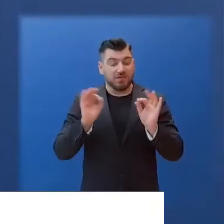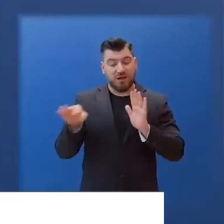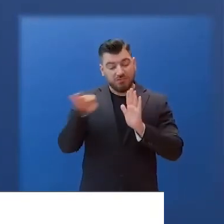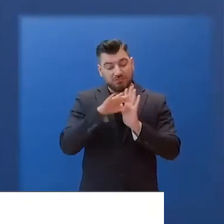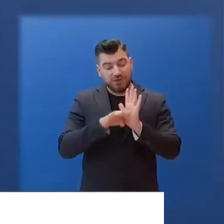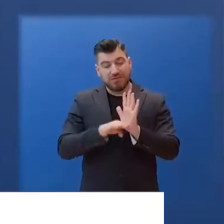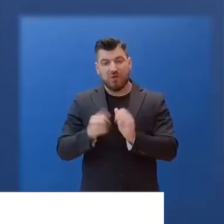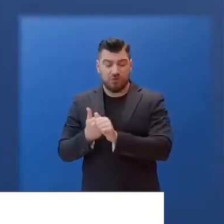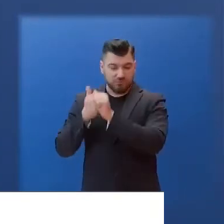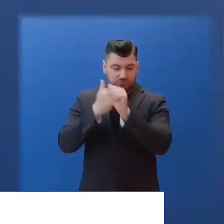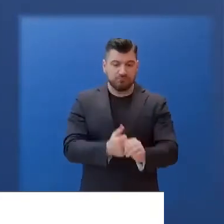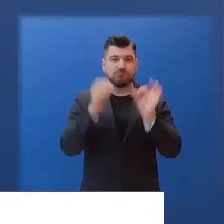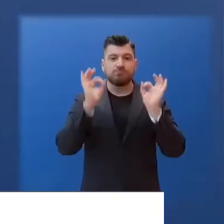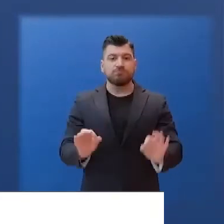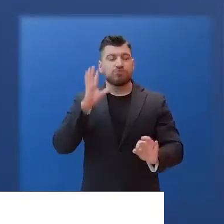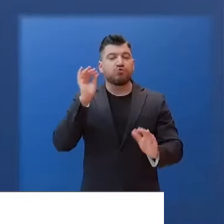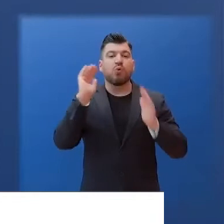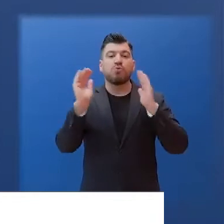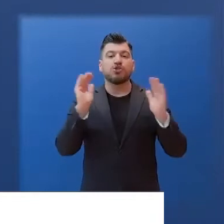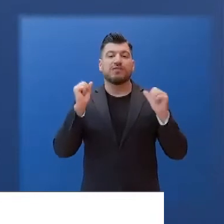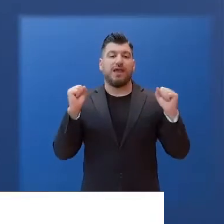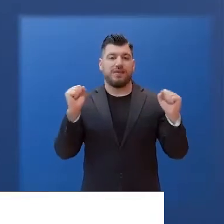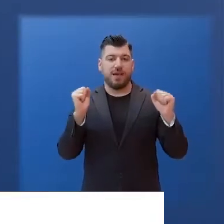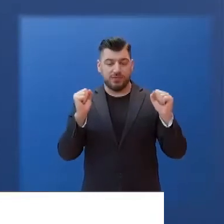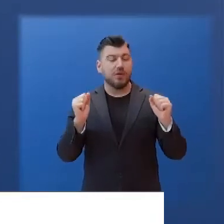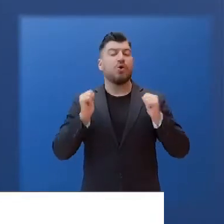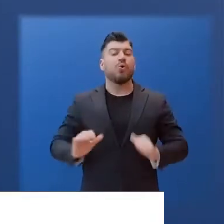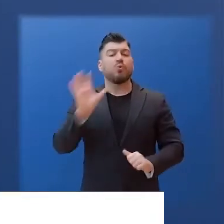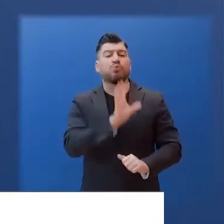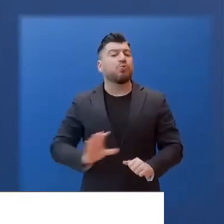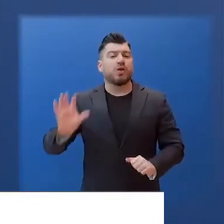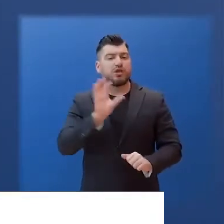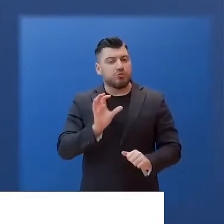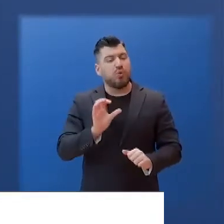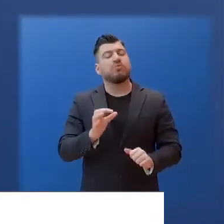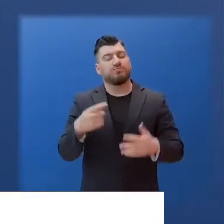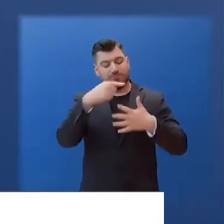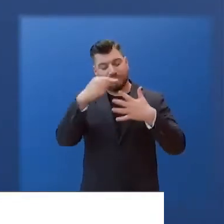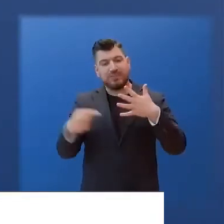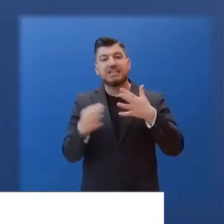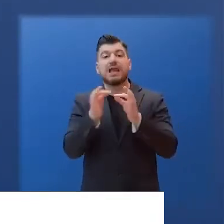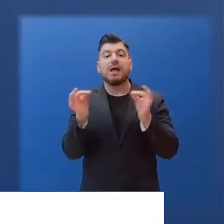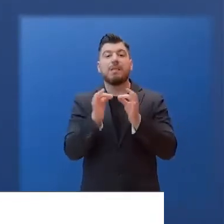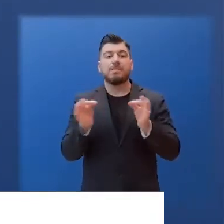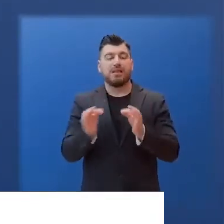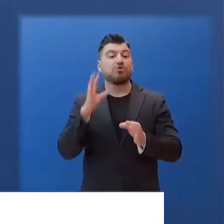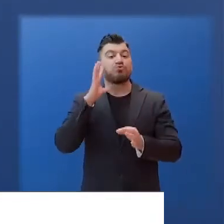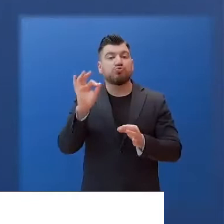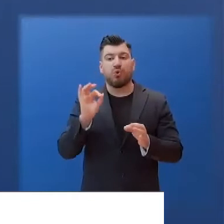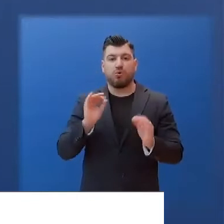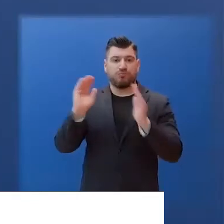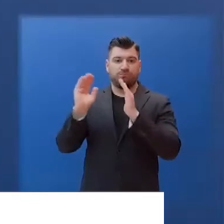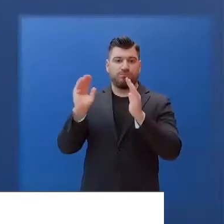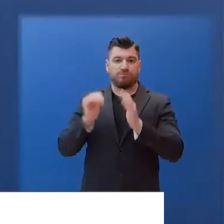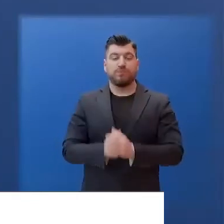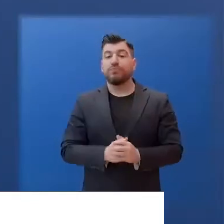για την προστασία της δημόσιας υγείας, ενώ για το άνοιγμα του τουρισμού δημιουργήθηκαν 5 ζώνες άμυνας. Η πρώτη αφορά τις